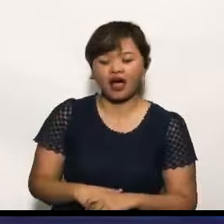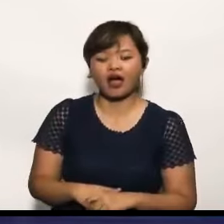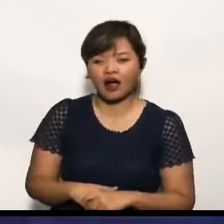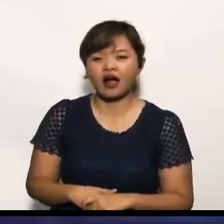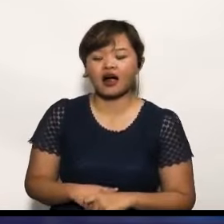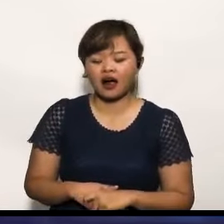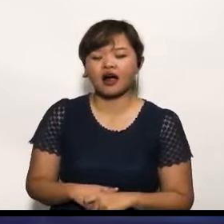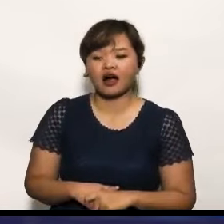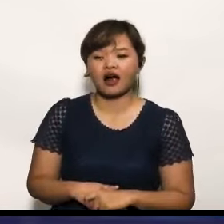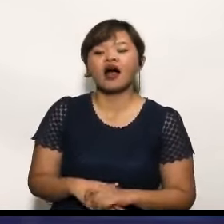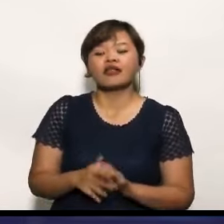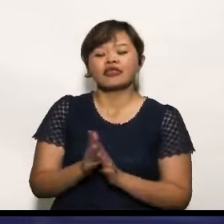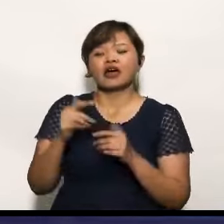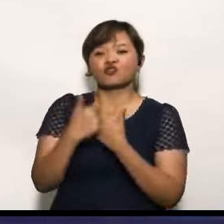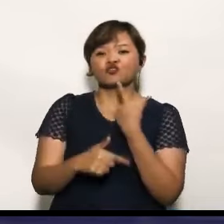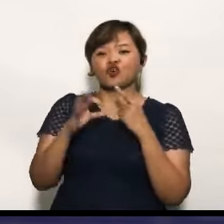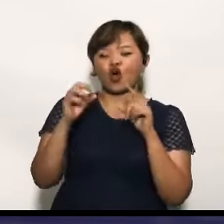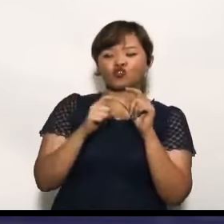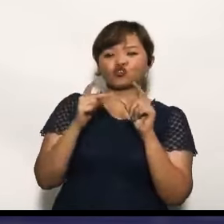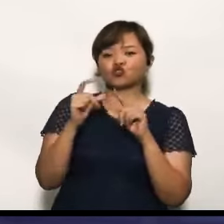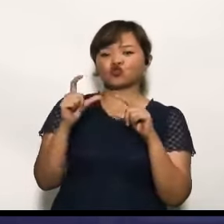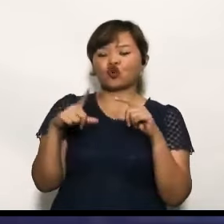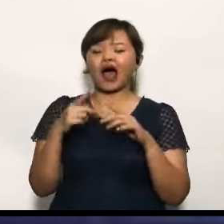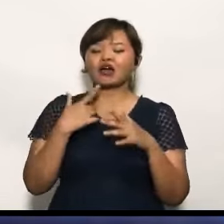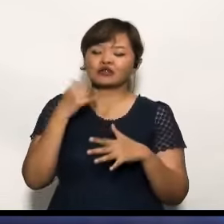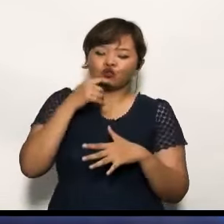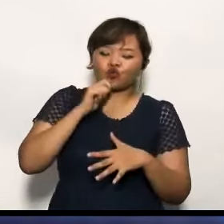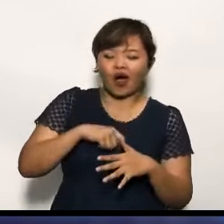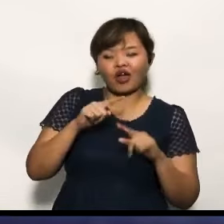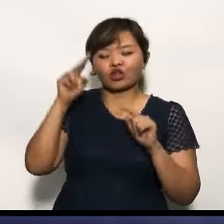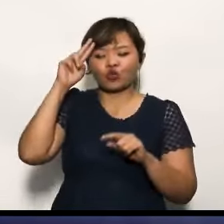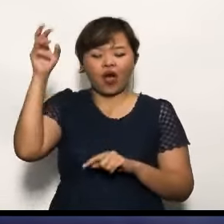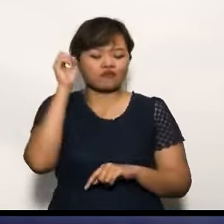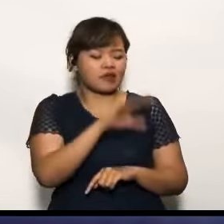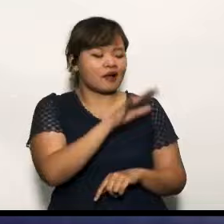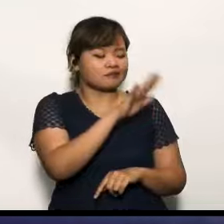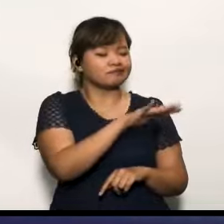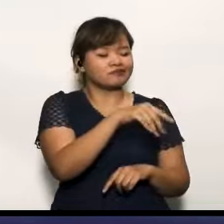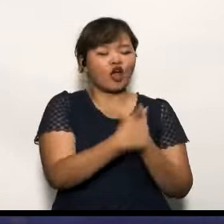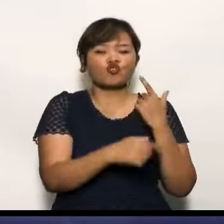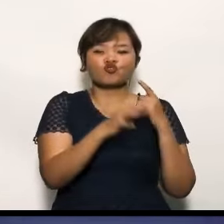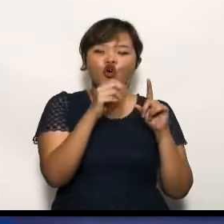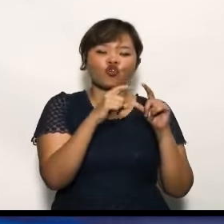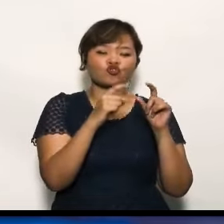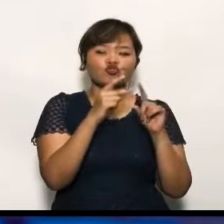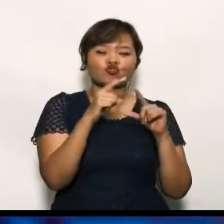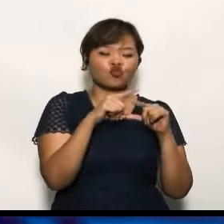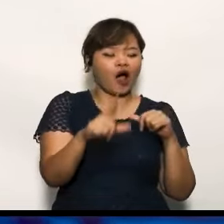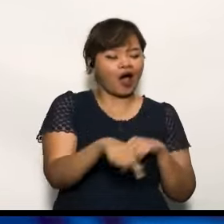fase berikut di mana dia sudah tua, Tuhan memberikan arahan yaitu tanah yang sudah dia